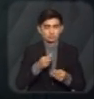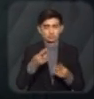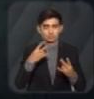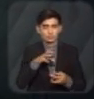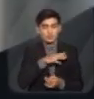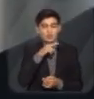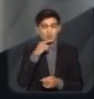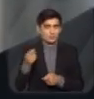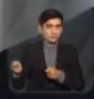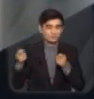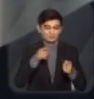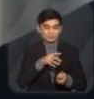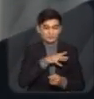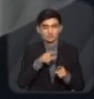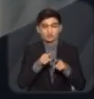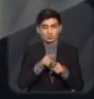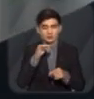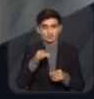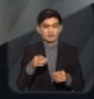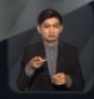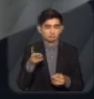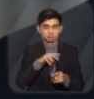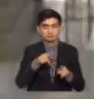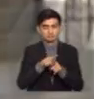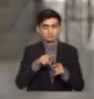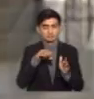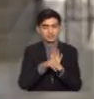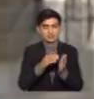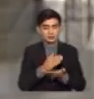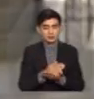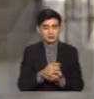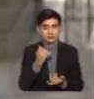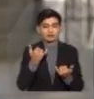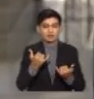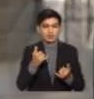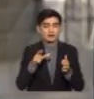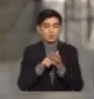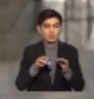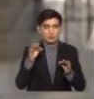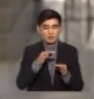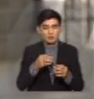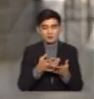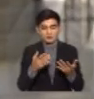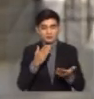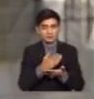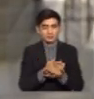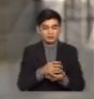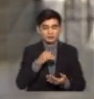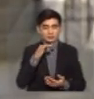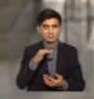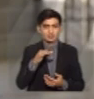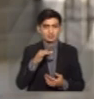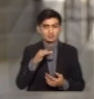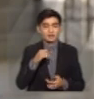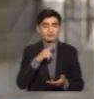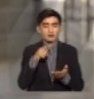откуда скотт завозится применяют оба понятия на сегодня за пусть много к трактует его по-разному свищи